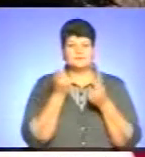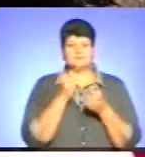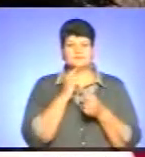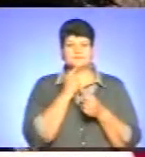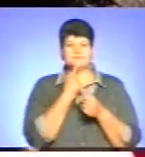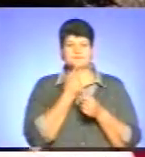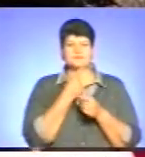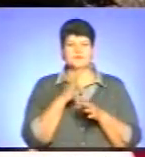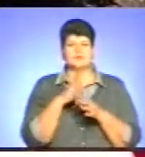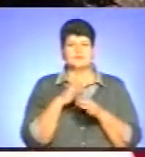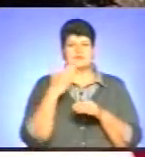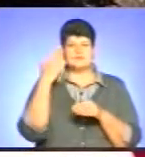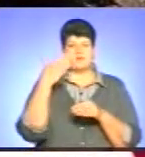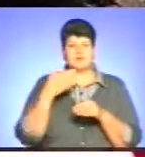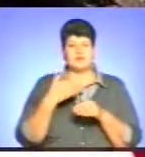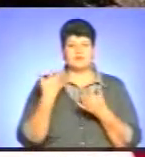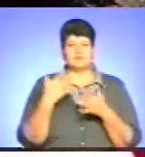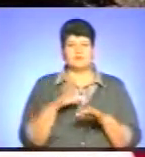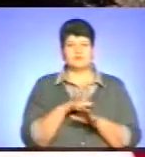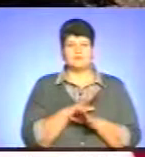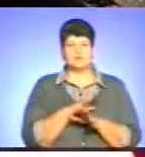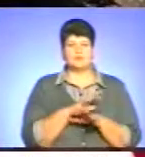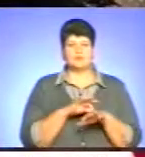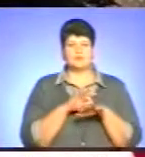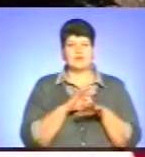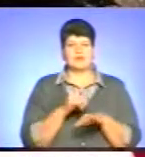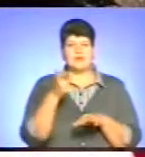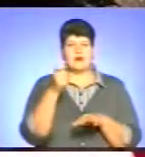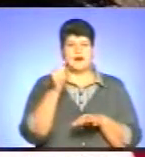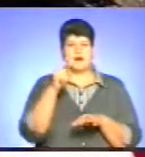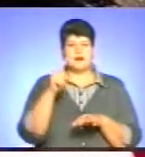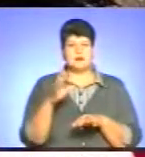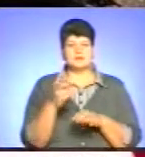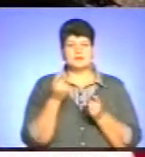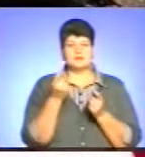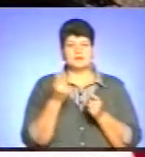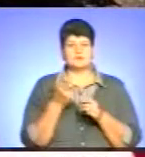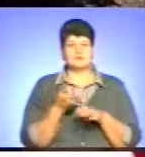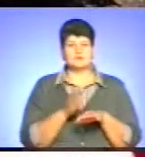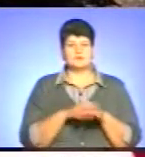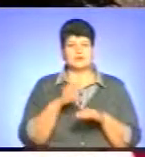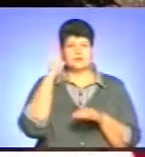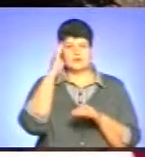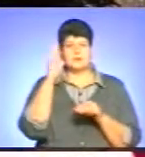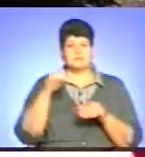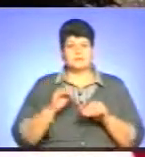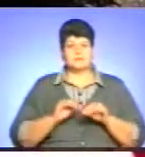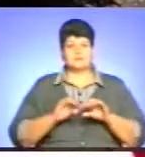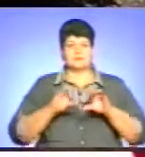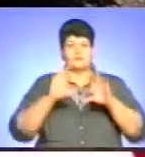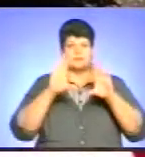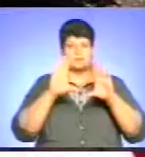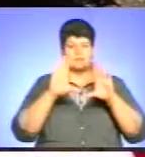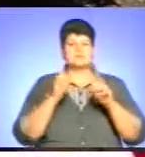що вже зверху стояло, значить, проведений був газ, трошки затруднені, і вода піднялася рівень. Але своїми силами